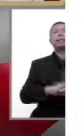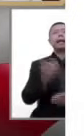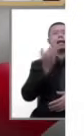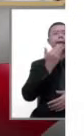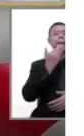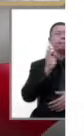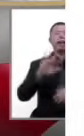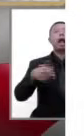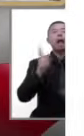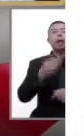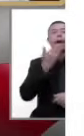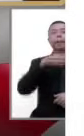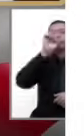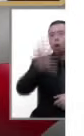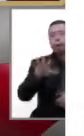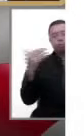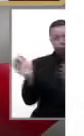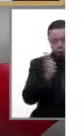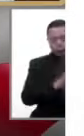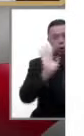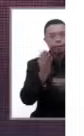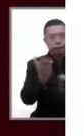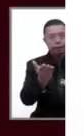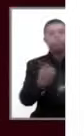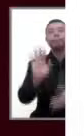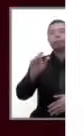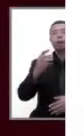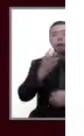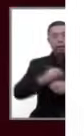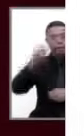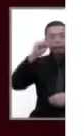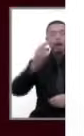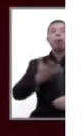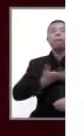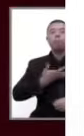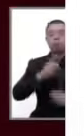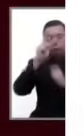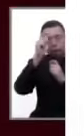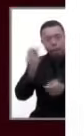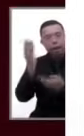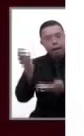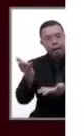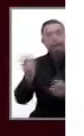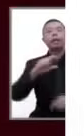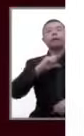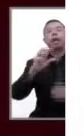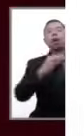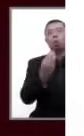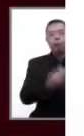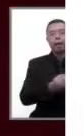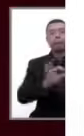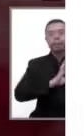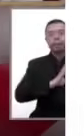Tertinggal jadi Saya justru prihatin ya Eh Saya khawatir justru ini akan menggerus ee kepercayaan publik ee